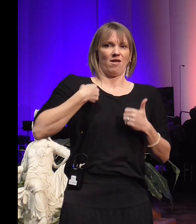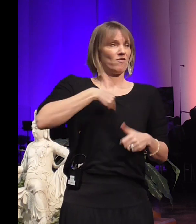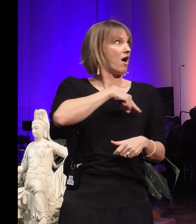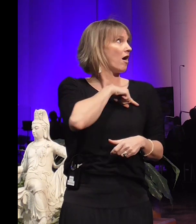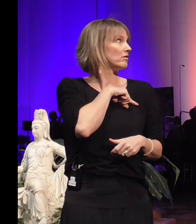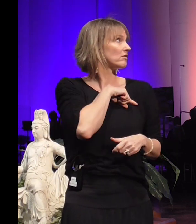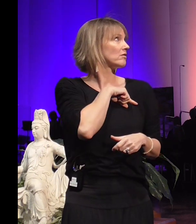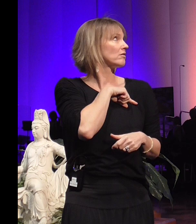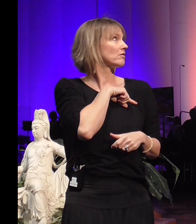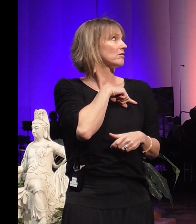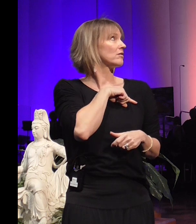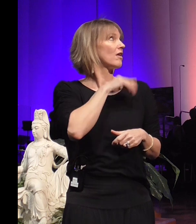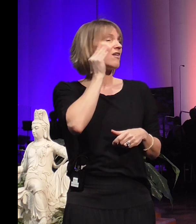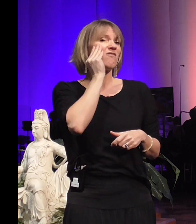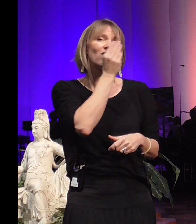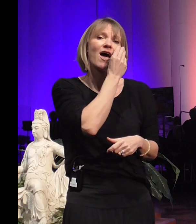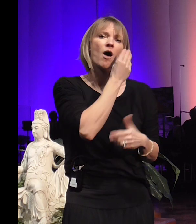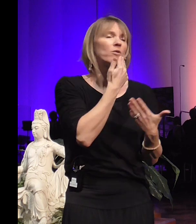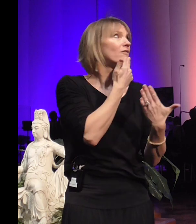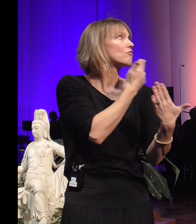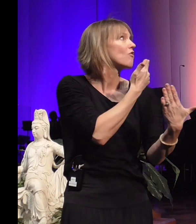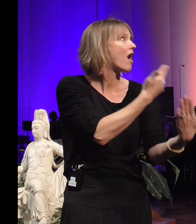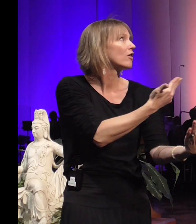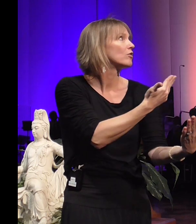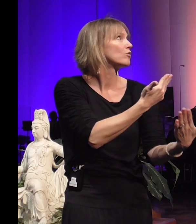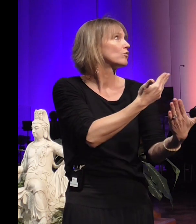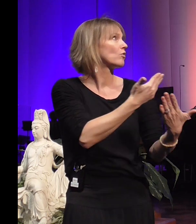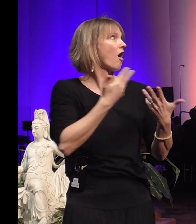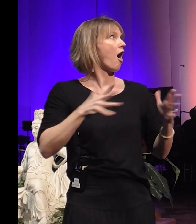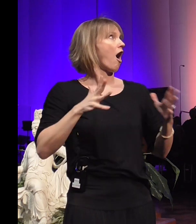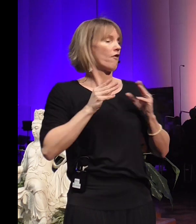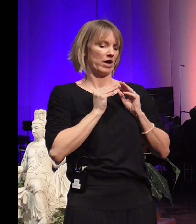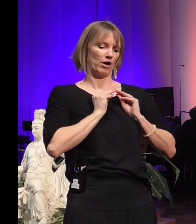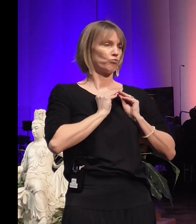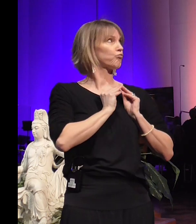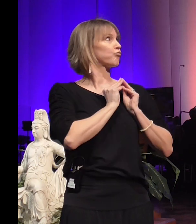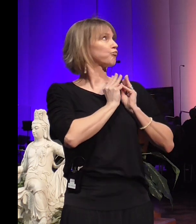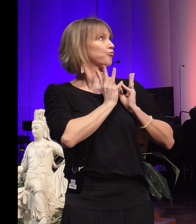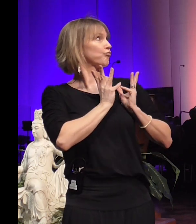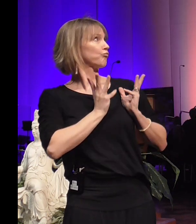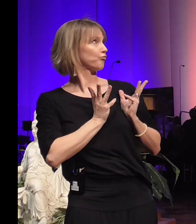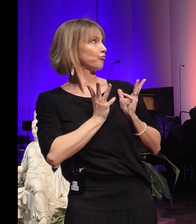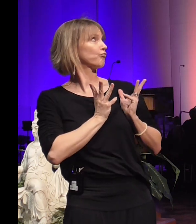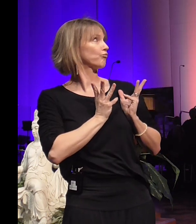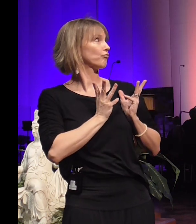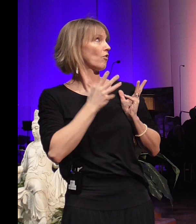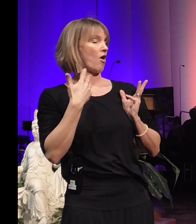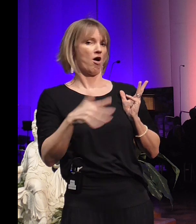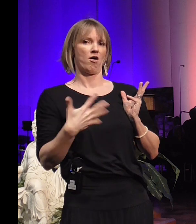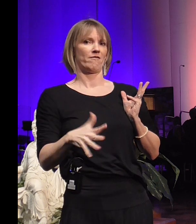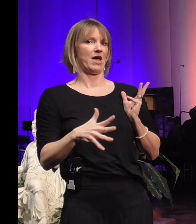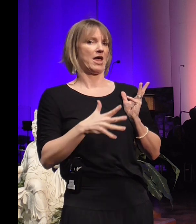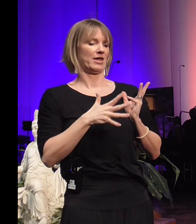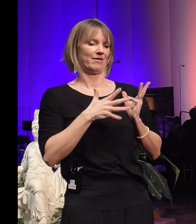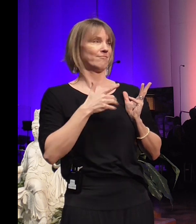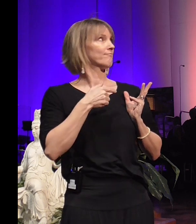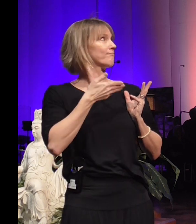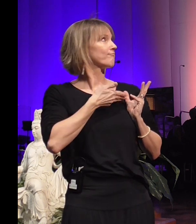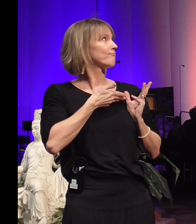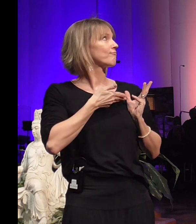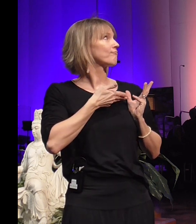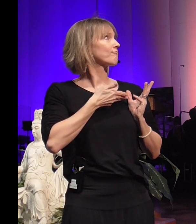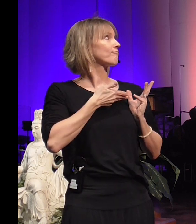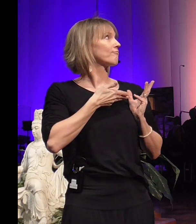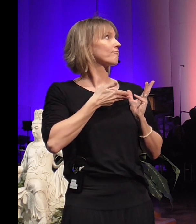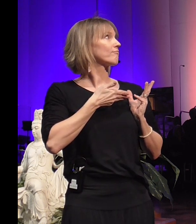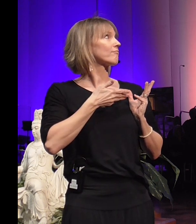Квітка вдячності уже розпустилася в наших серцях. І